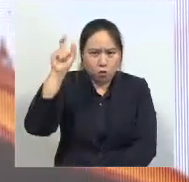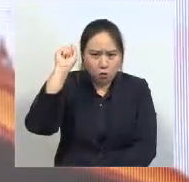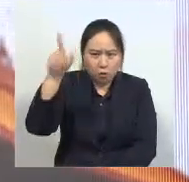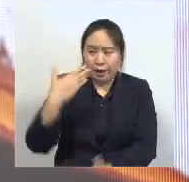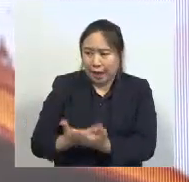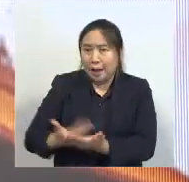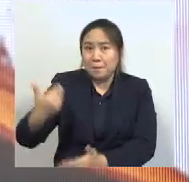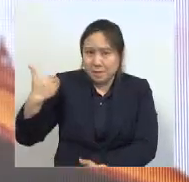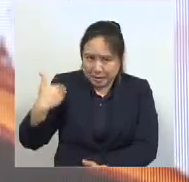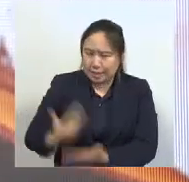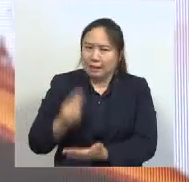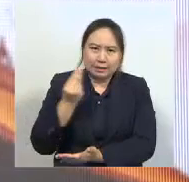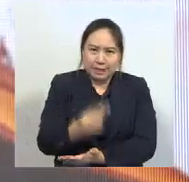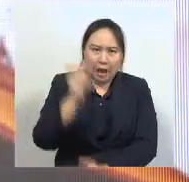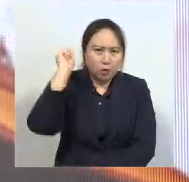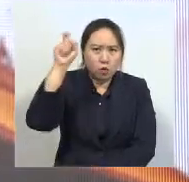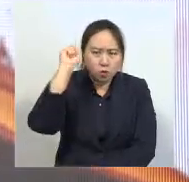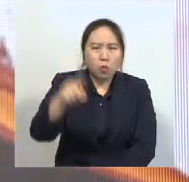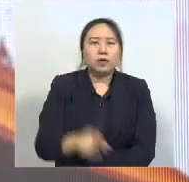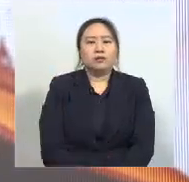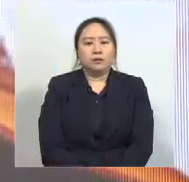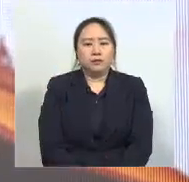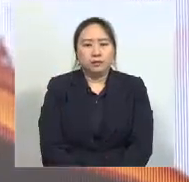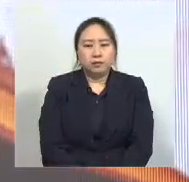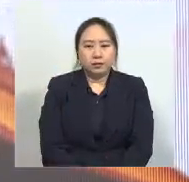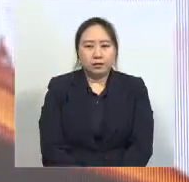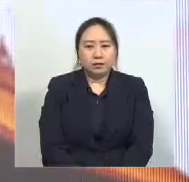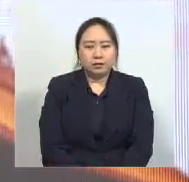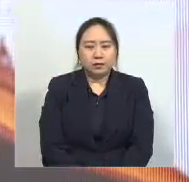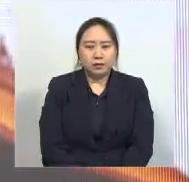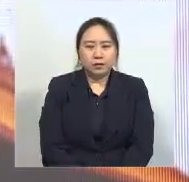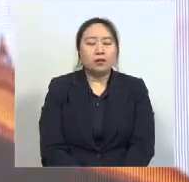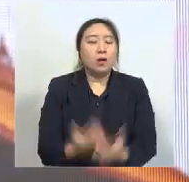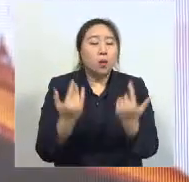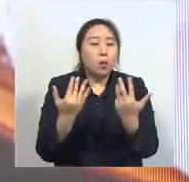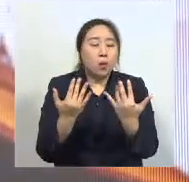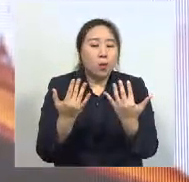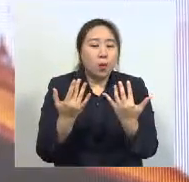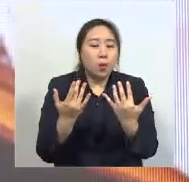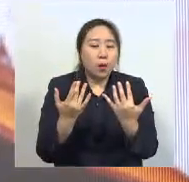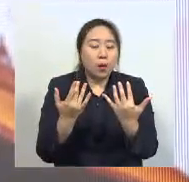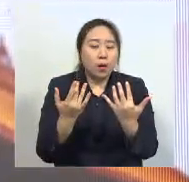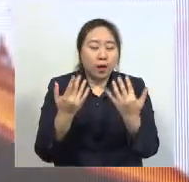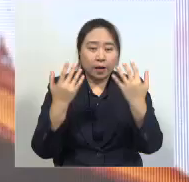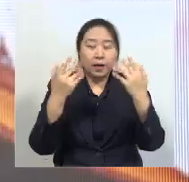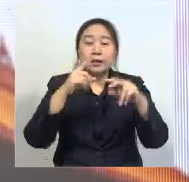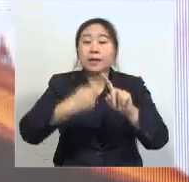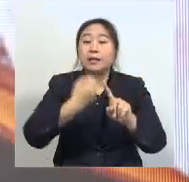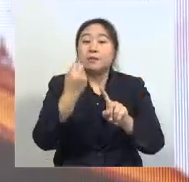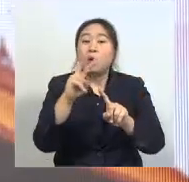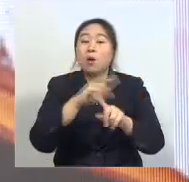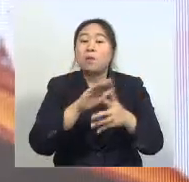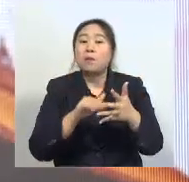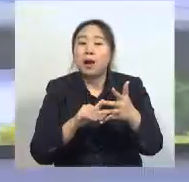กให้มันเร็วไม่ใช่ว่าติดต้องไปรอวันนายกบอกไปเขาก็รอขึ้นท่านว่านะมัน